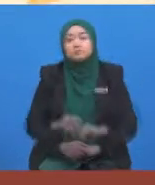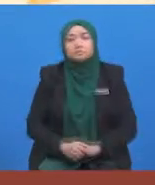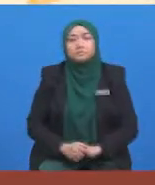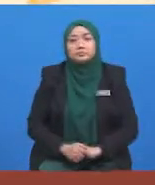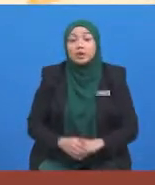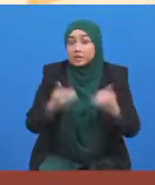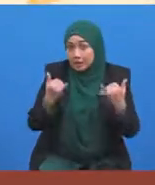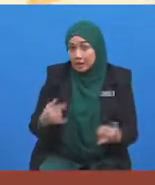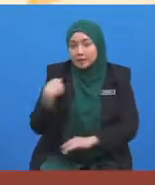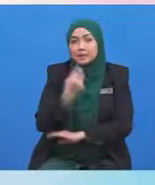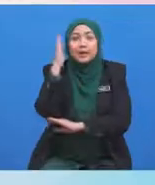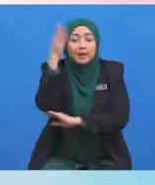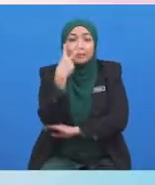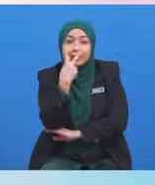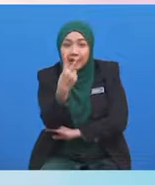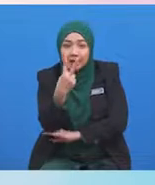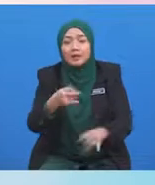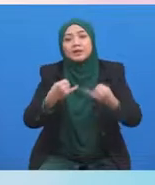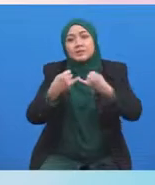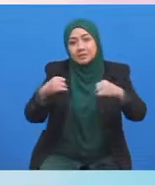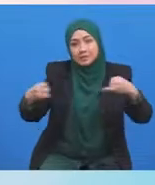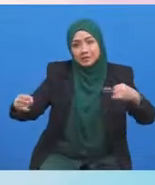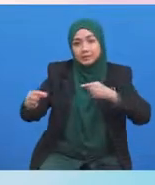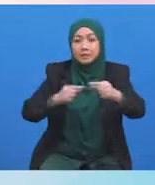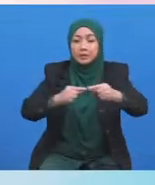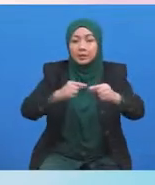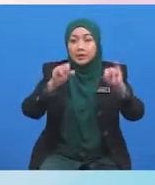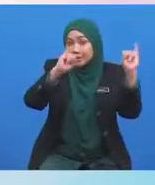Sekarang, kita akan melihat jenis-jenis pergerakan jisim.